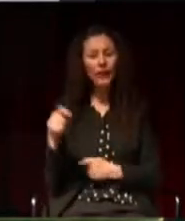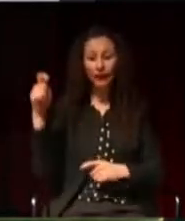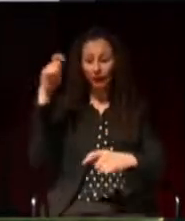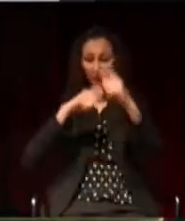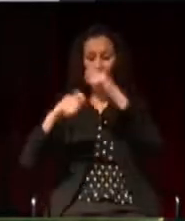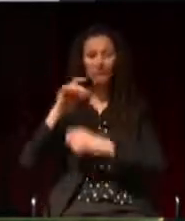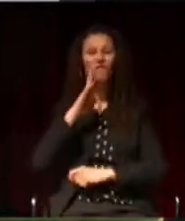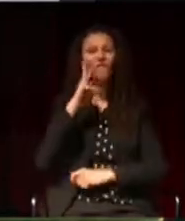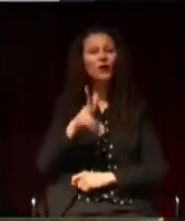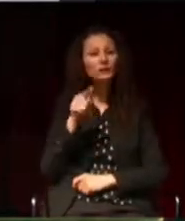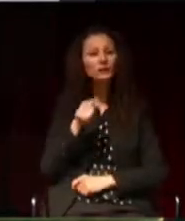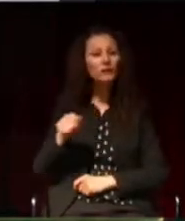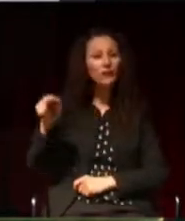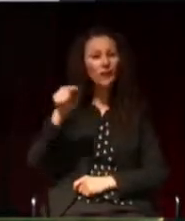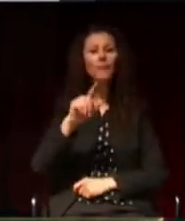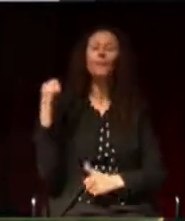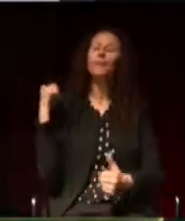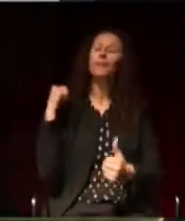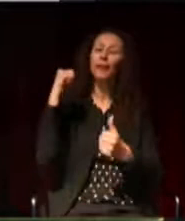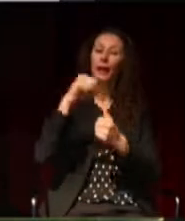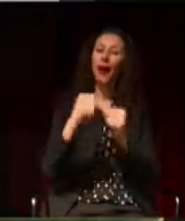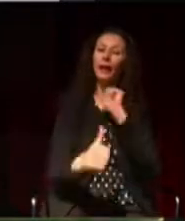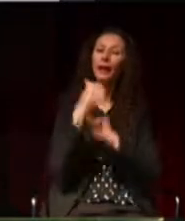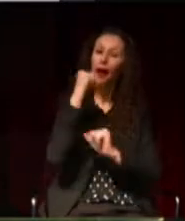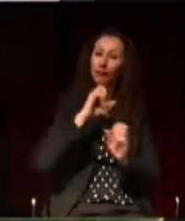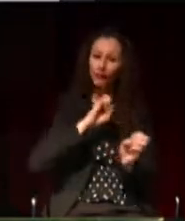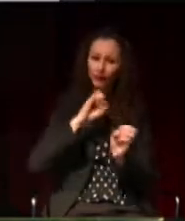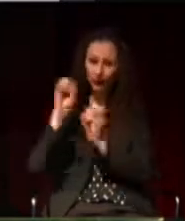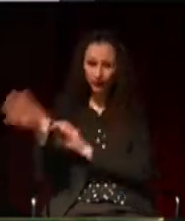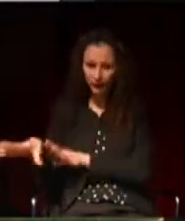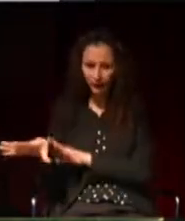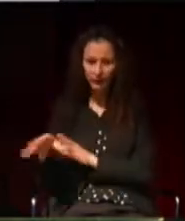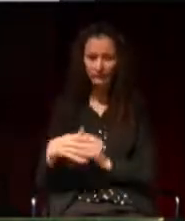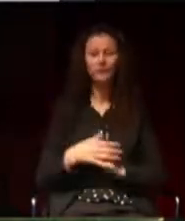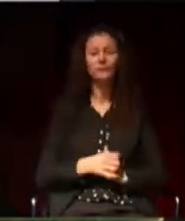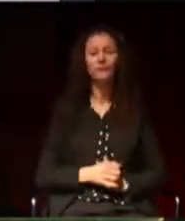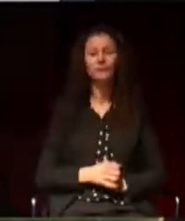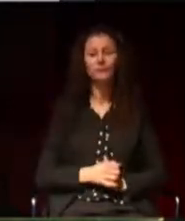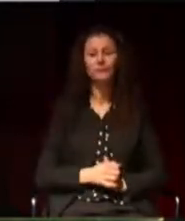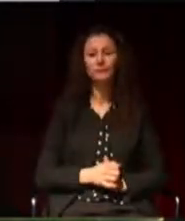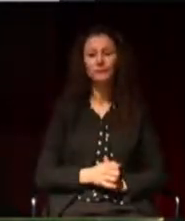yapı fazlalıklarını tekrar iadesi verildi.